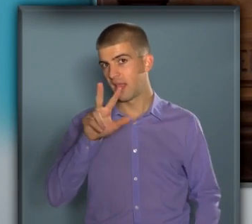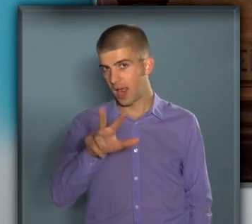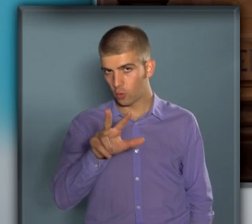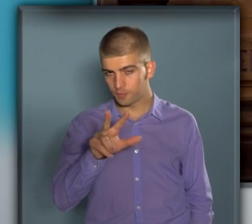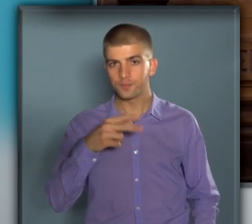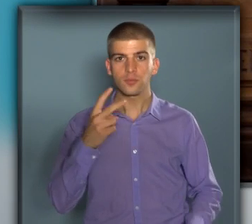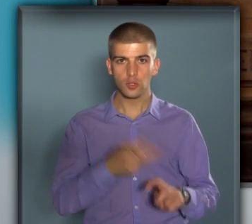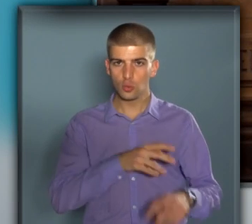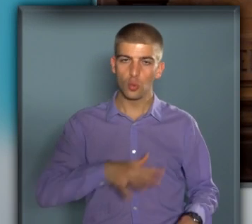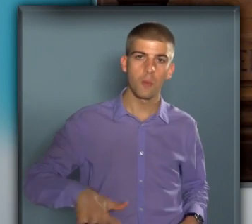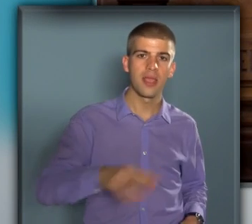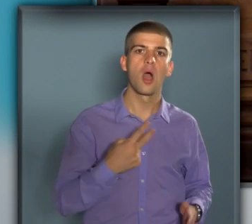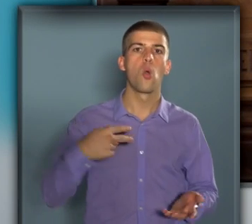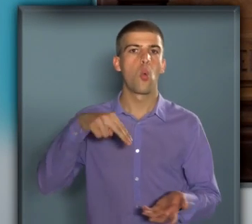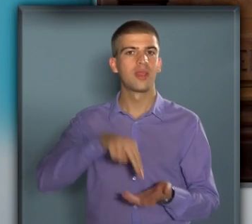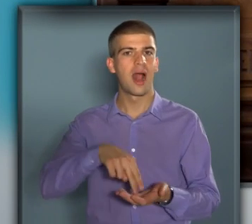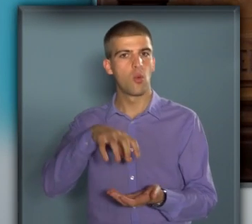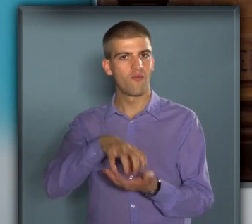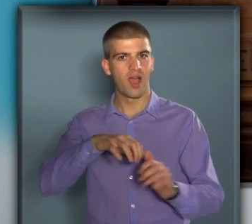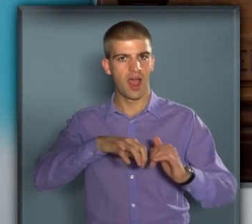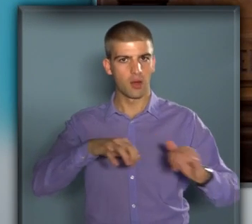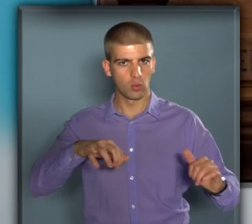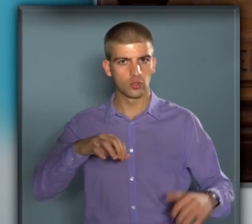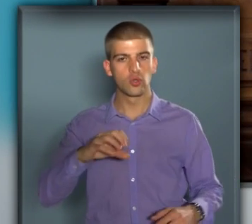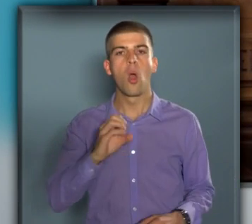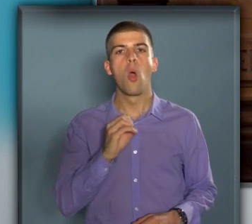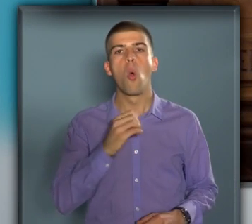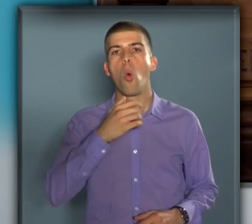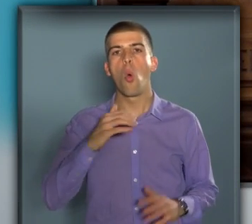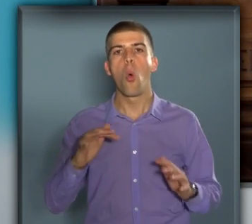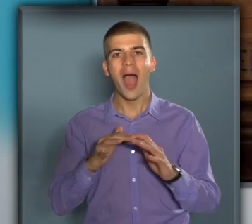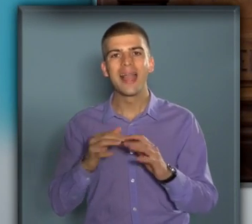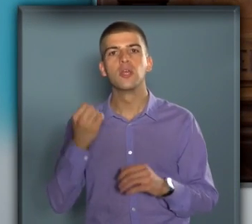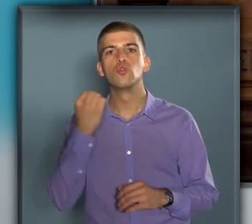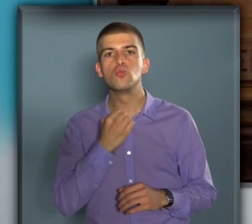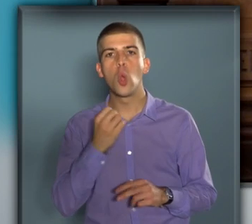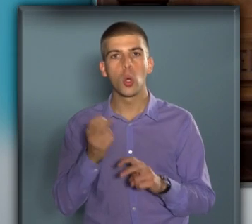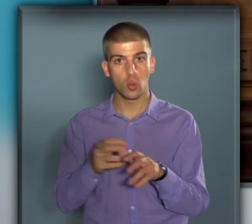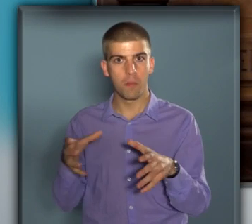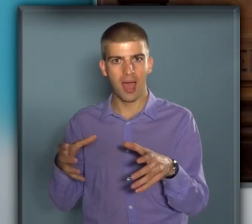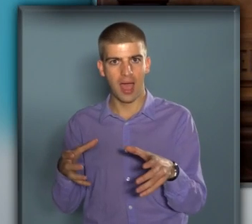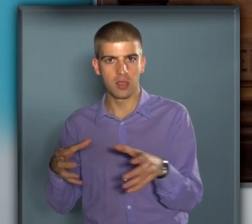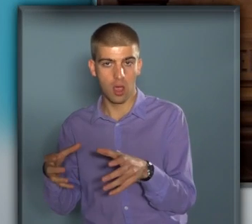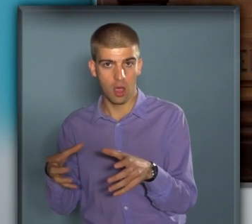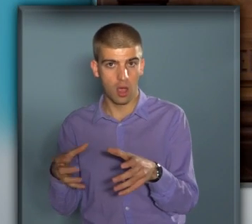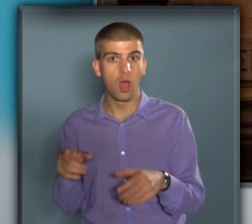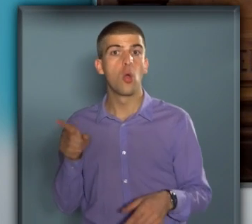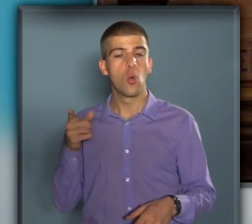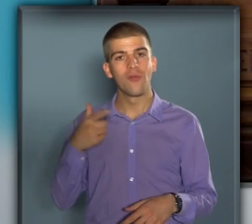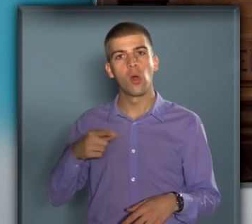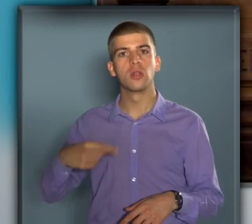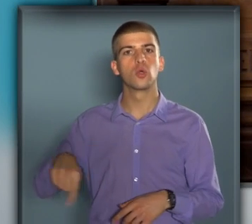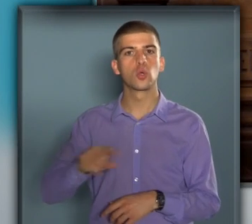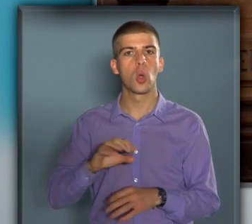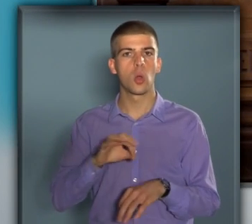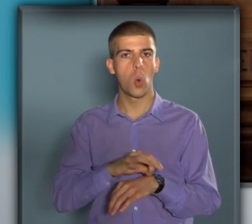lett Kőbánya önálló városrész, Óhegy dűlő Kőbánya névem, és ekkor választották meg őt